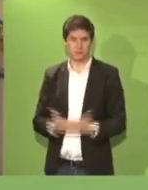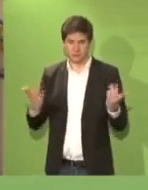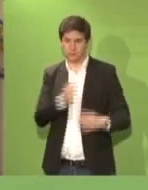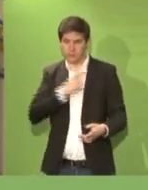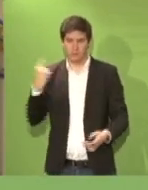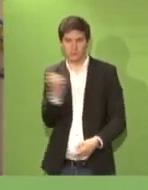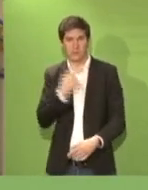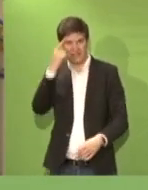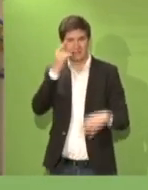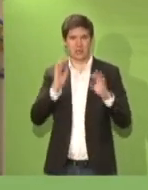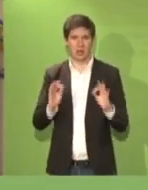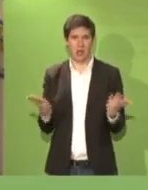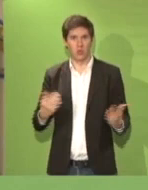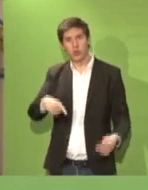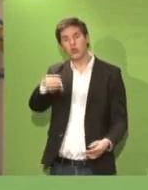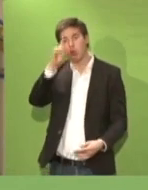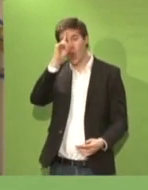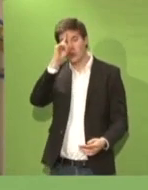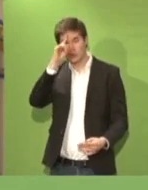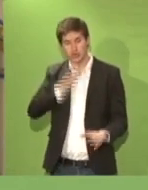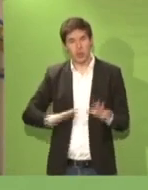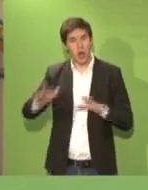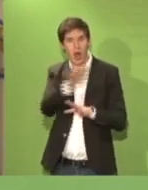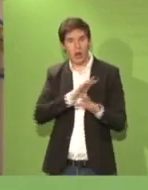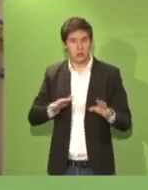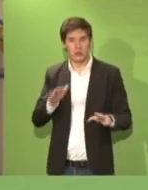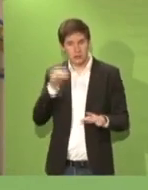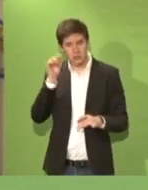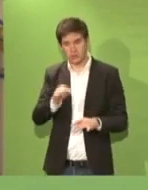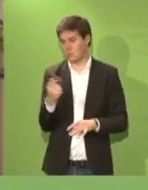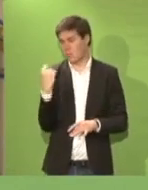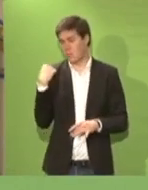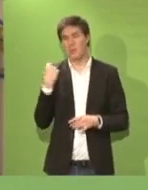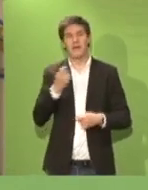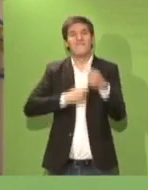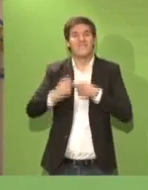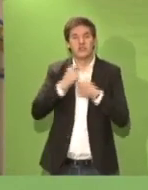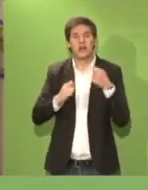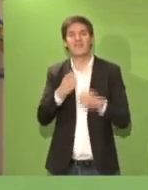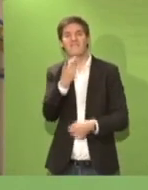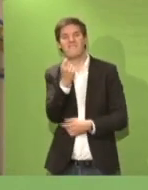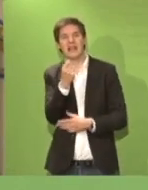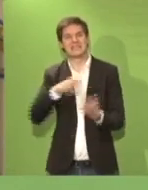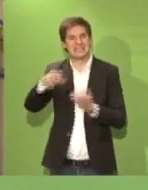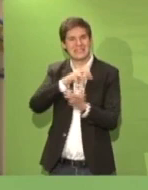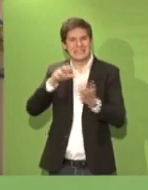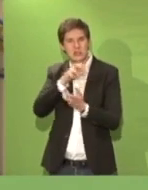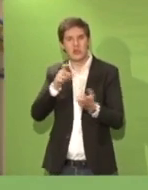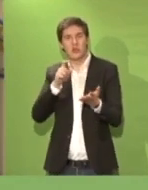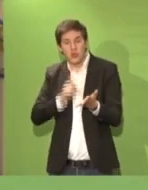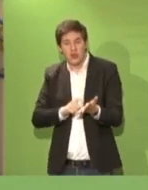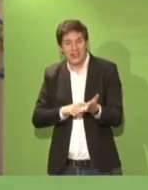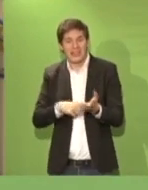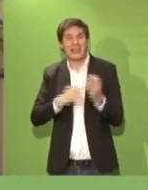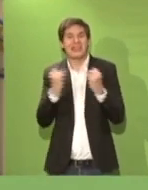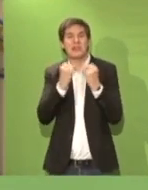wissen, Deutschland hat die jüngste Wirtschafts- und Finanzkrise bislang wegen des Erhalts